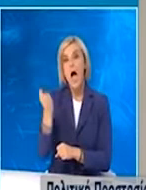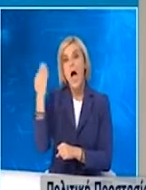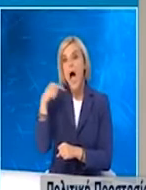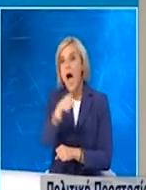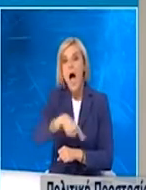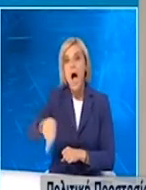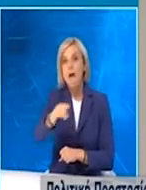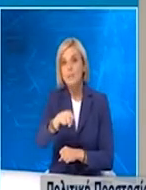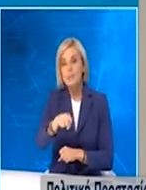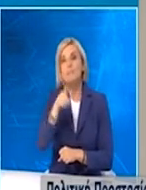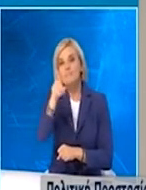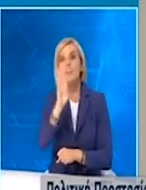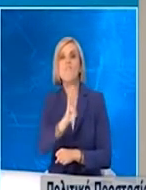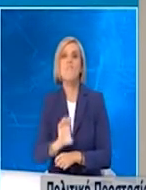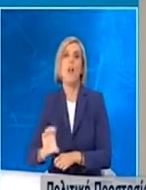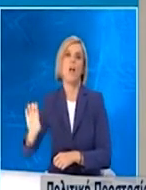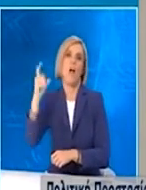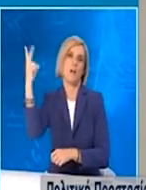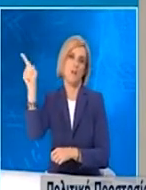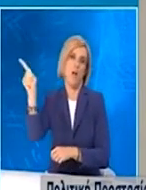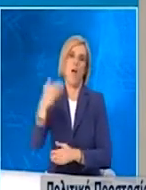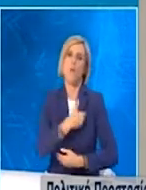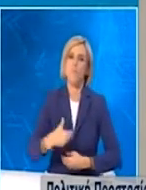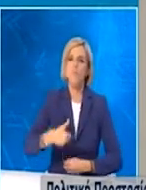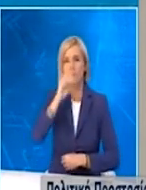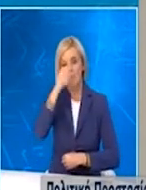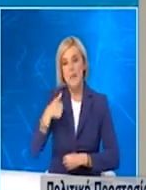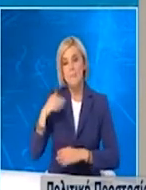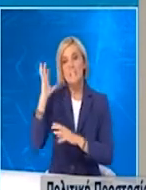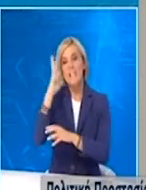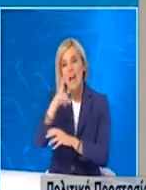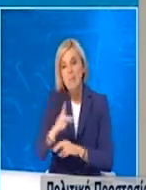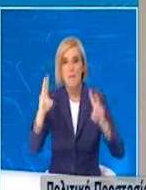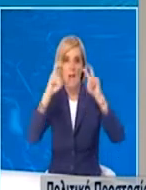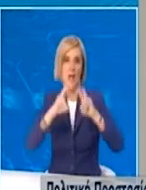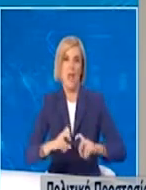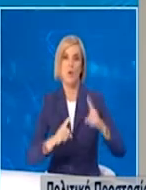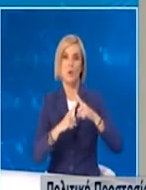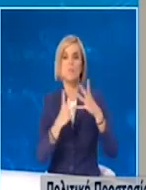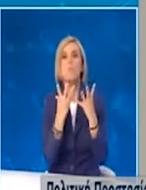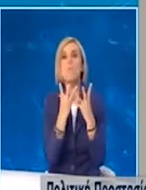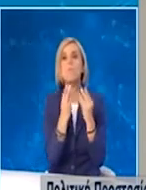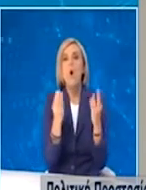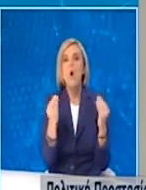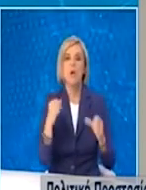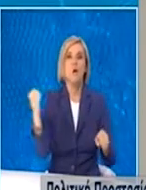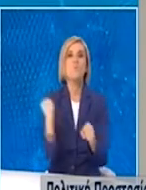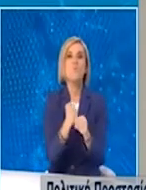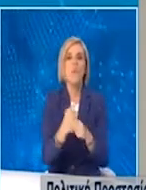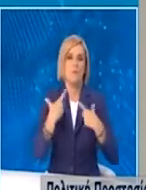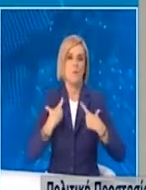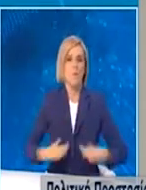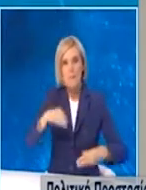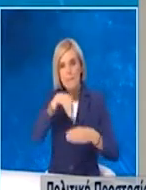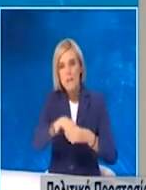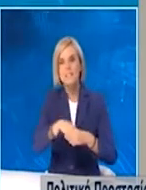φύλες γείτονες βαλκανικές χώρες. Και για να γίνονται κάθε μέρα αυτοί οι έλεγχοι, εκατοντάδες στελέχοι παλεύουν αδιάκοπα